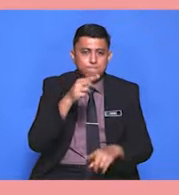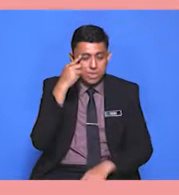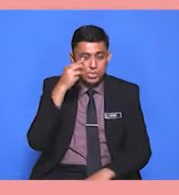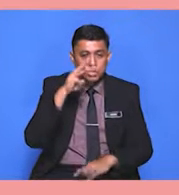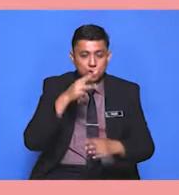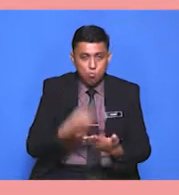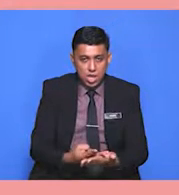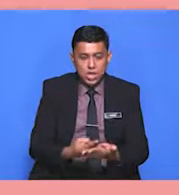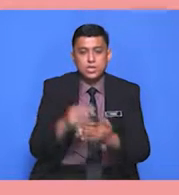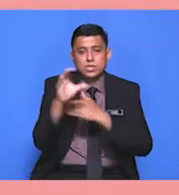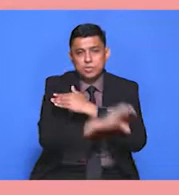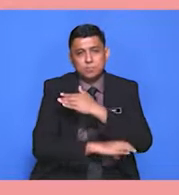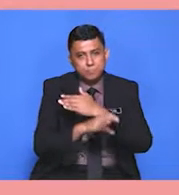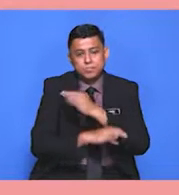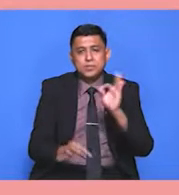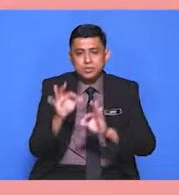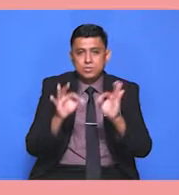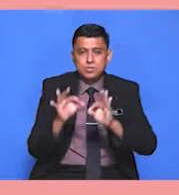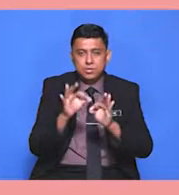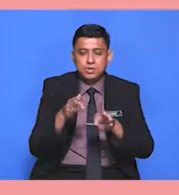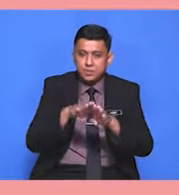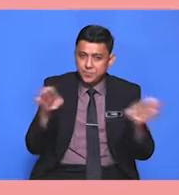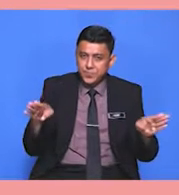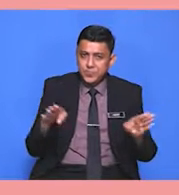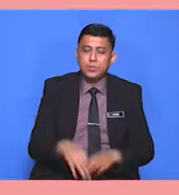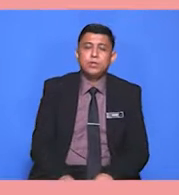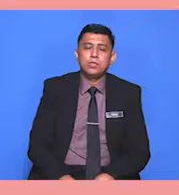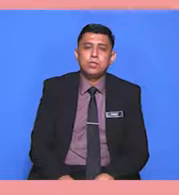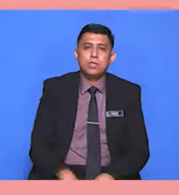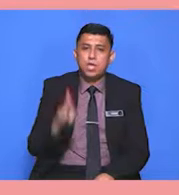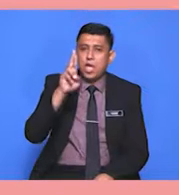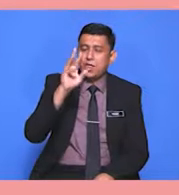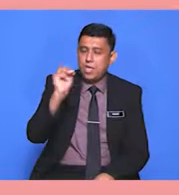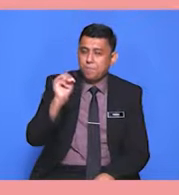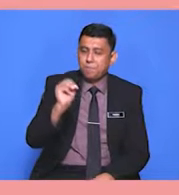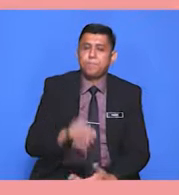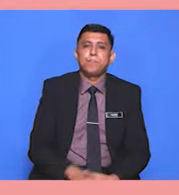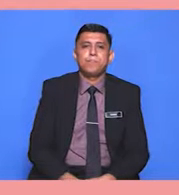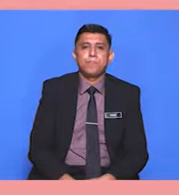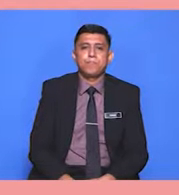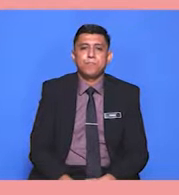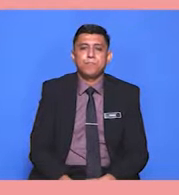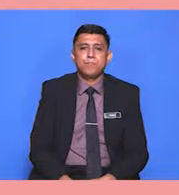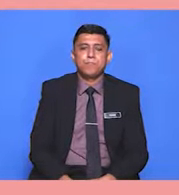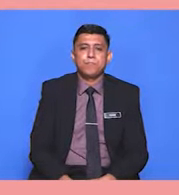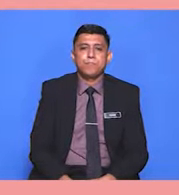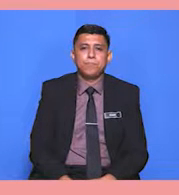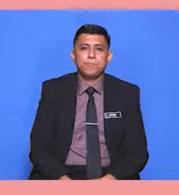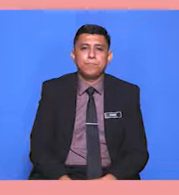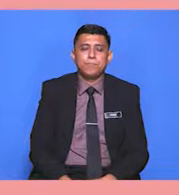pengeksport jika dibandingkan dengan ringgit Malaysia.